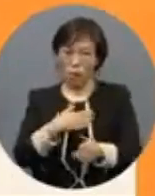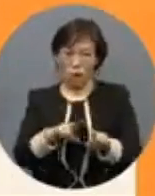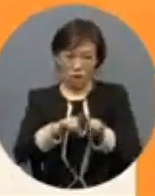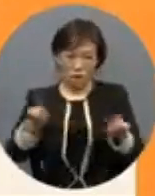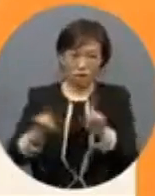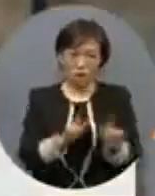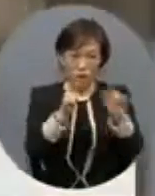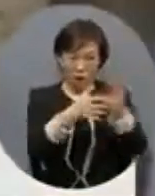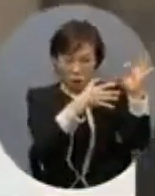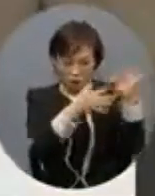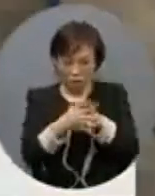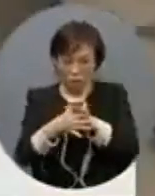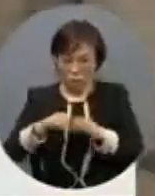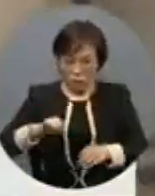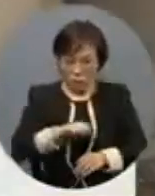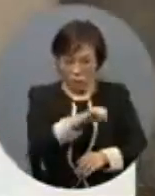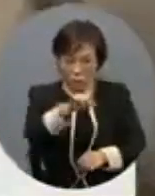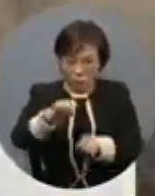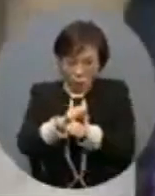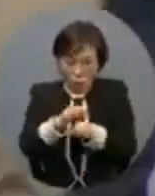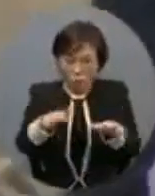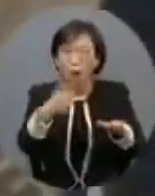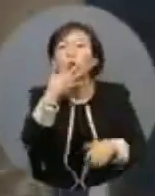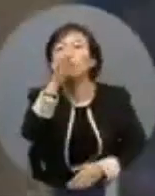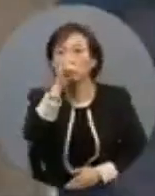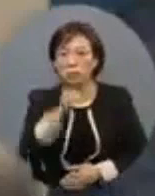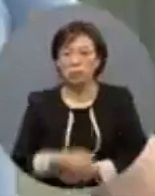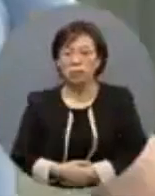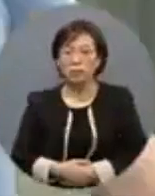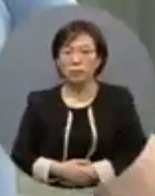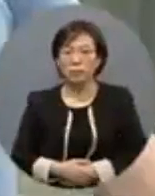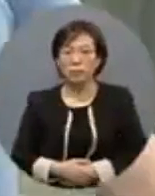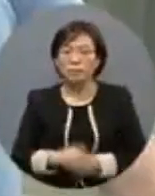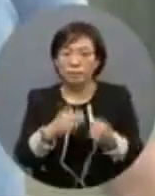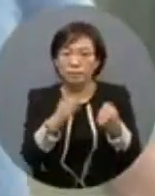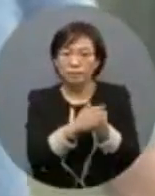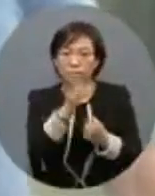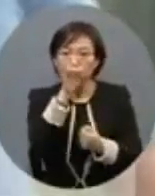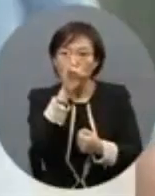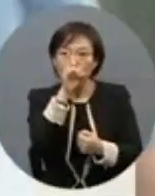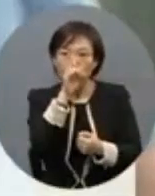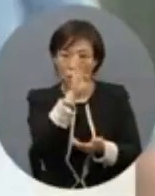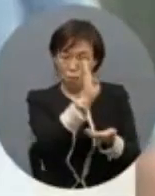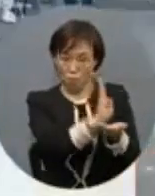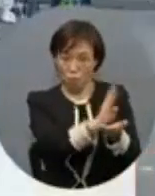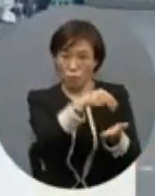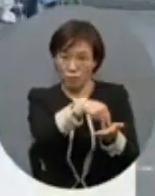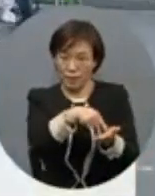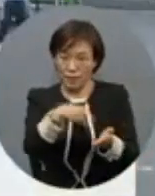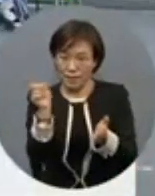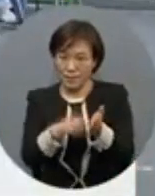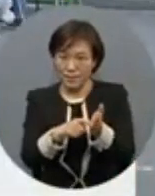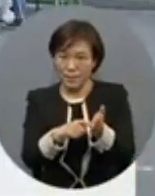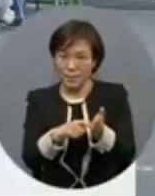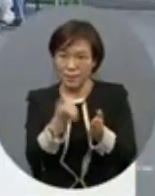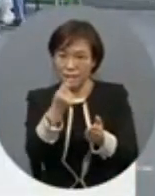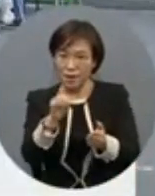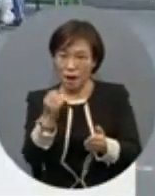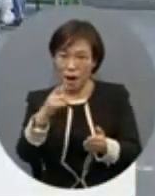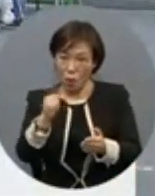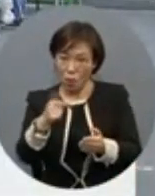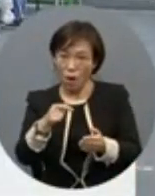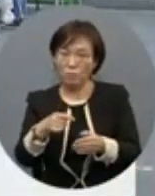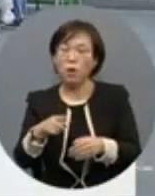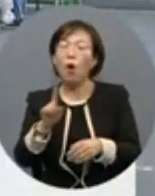계속하면서 바이러스를 더 퍼뜨릴 수도 있는 겁니다 그래서 중앙 방역대책본부 도 신속한 홍 검사는 응급